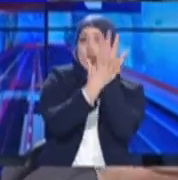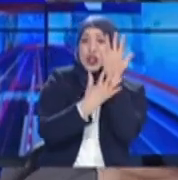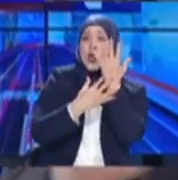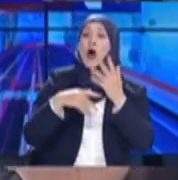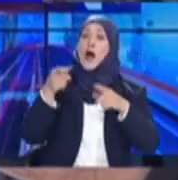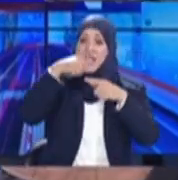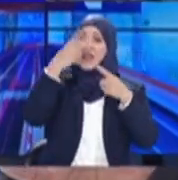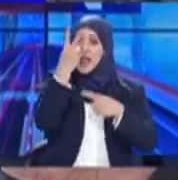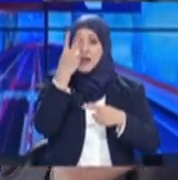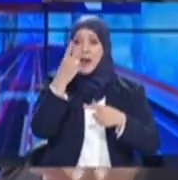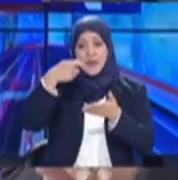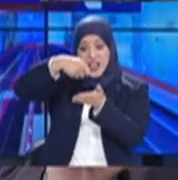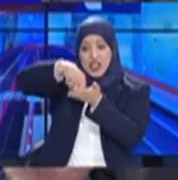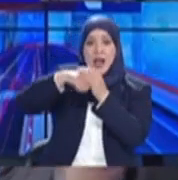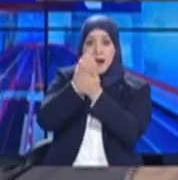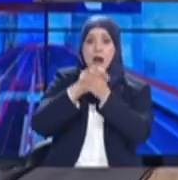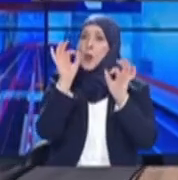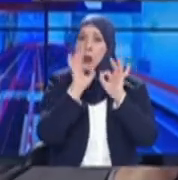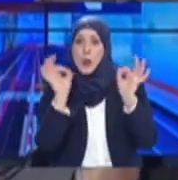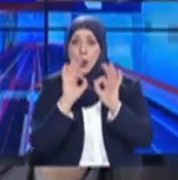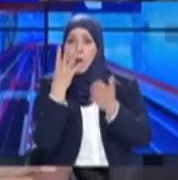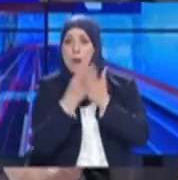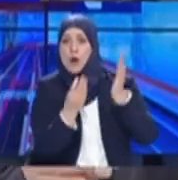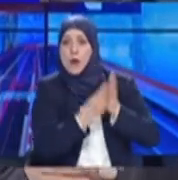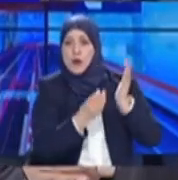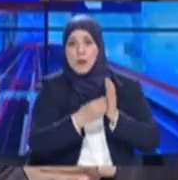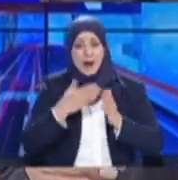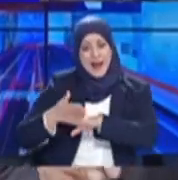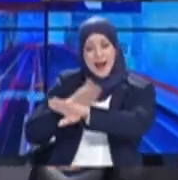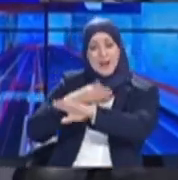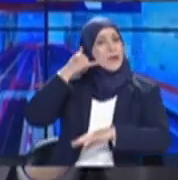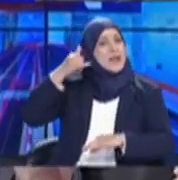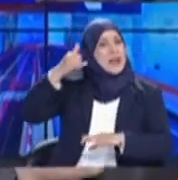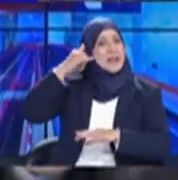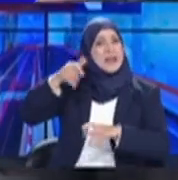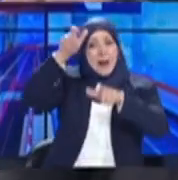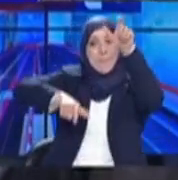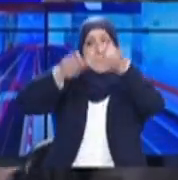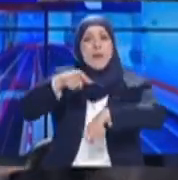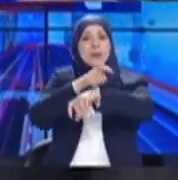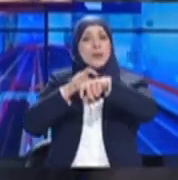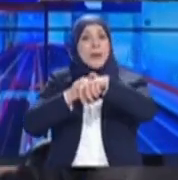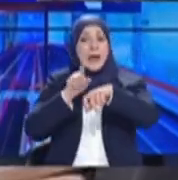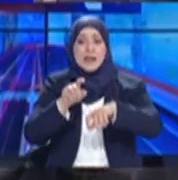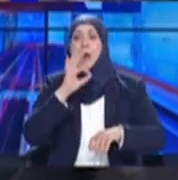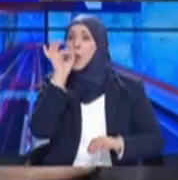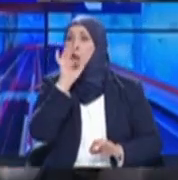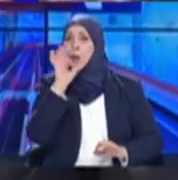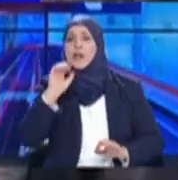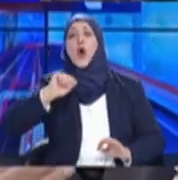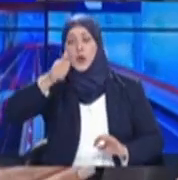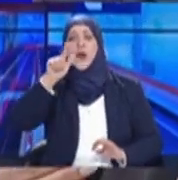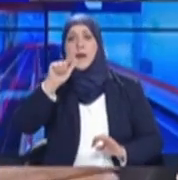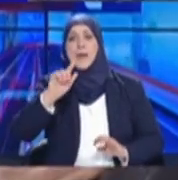المعقد مش موجود فانا اقول لك اللي قبيله من تصلب لدى تونس يومين يقولوا مره بدو بعد غد وبعد